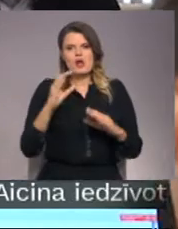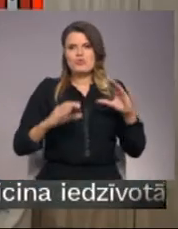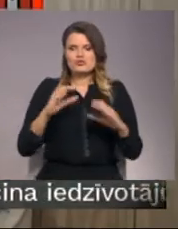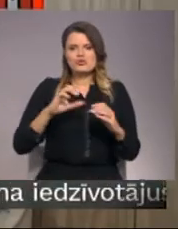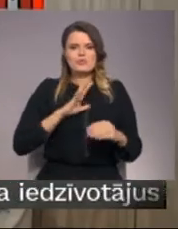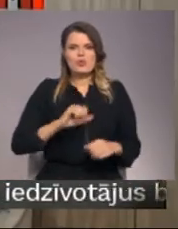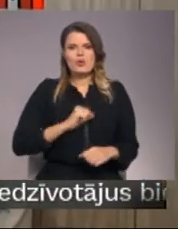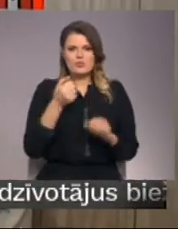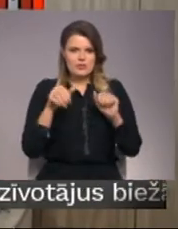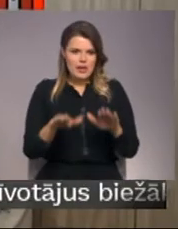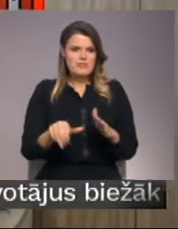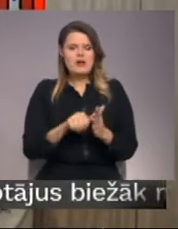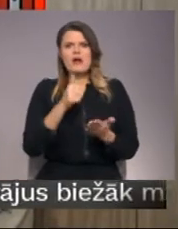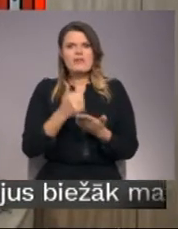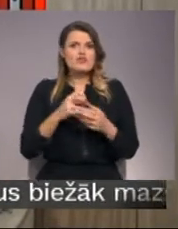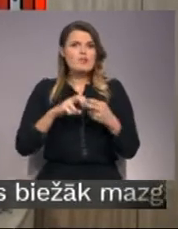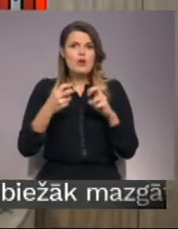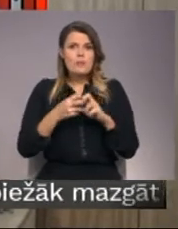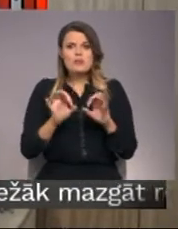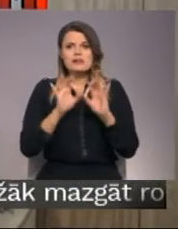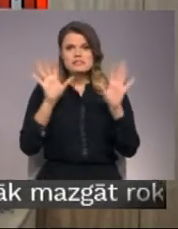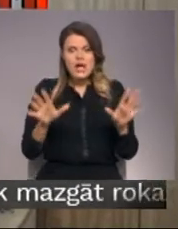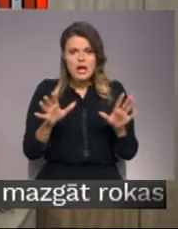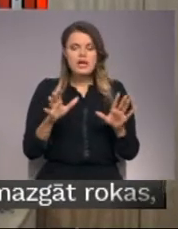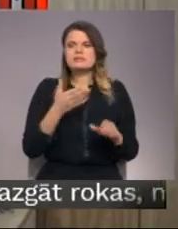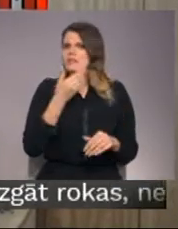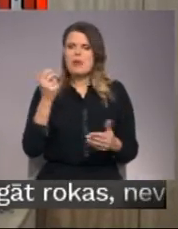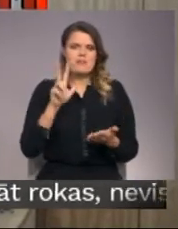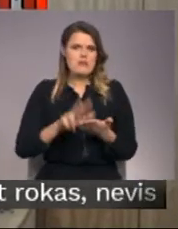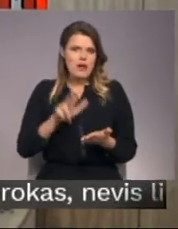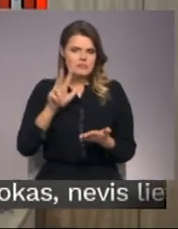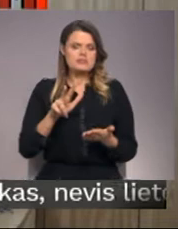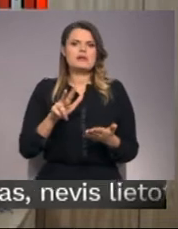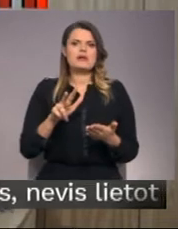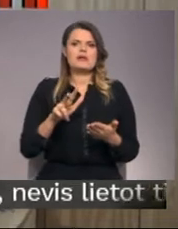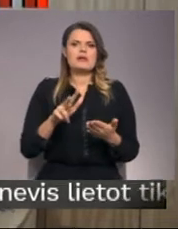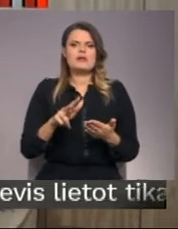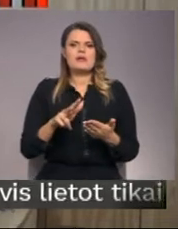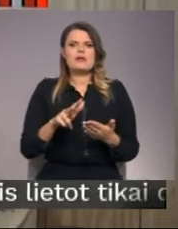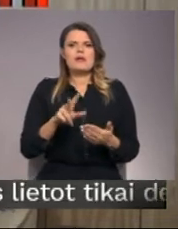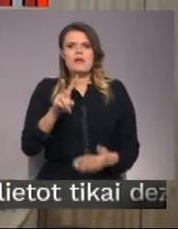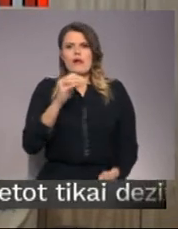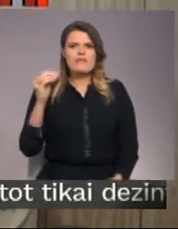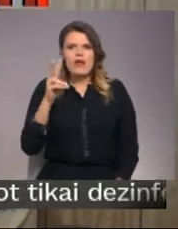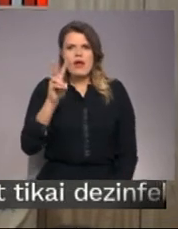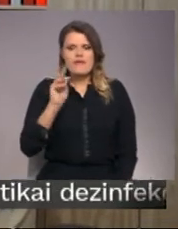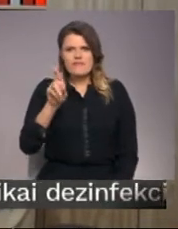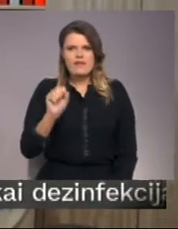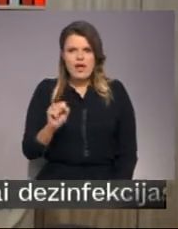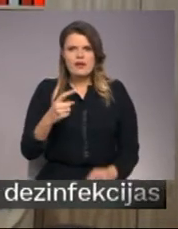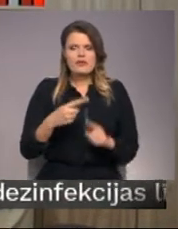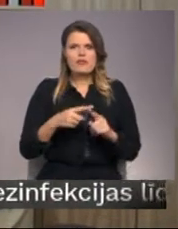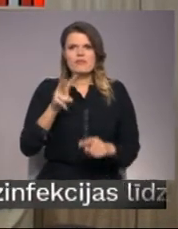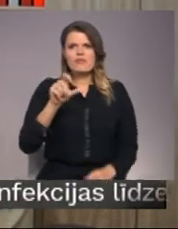budžetā. Galvenā pretestība jau sākās tajā brīdī, kad netika apstiprināts divu deputātu Vēvera un Valērta lobētā upes